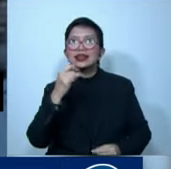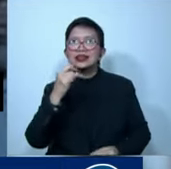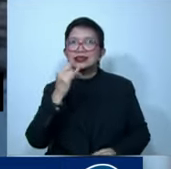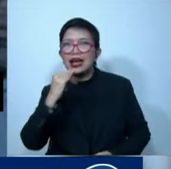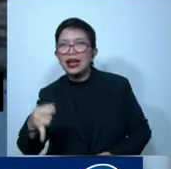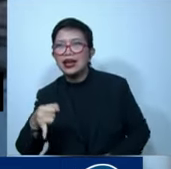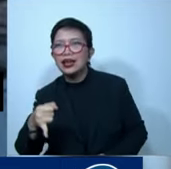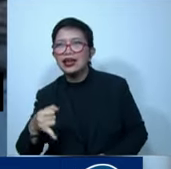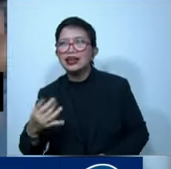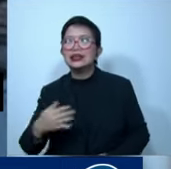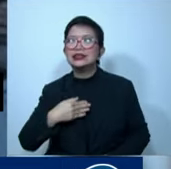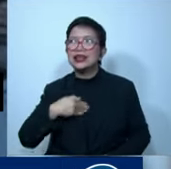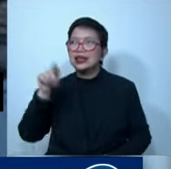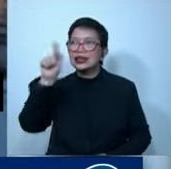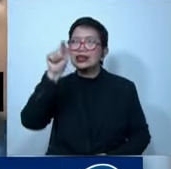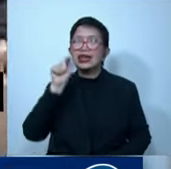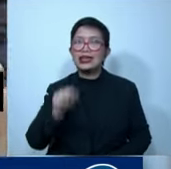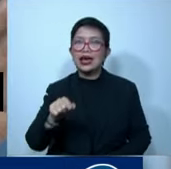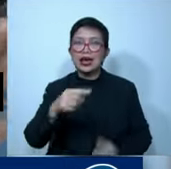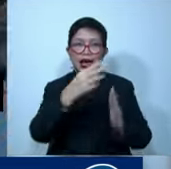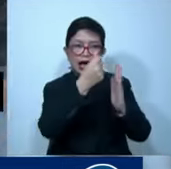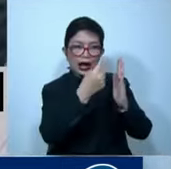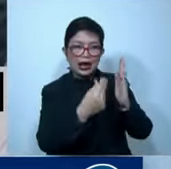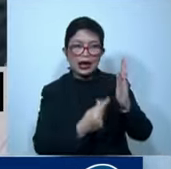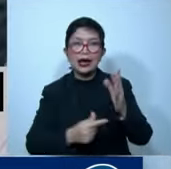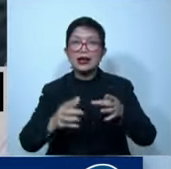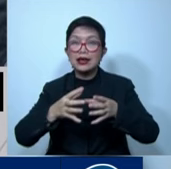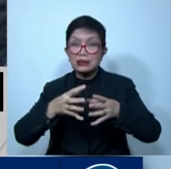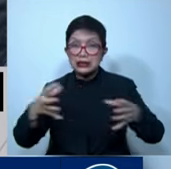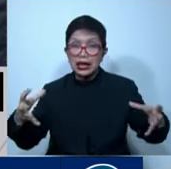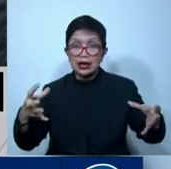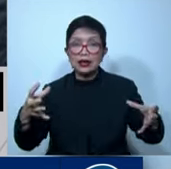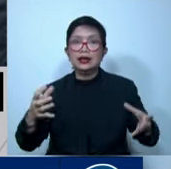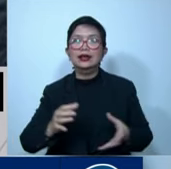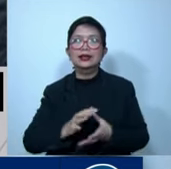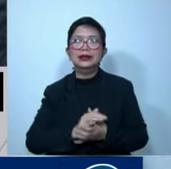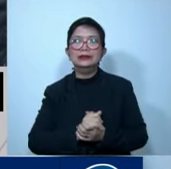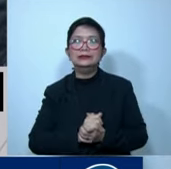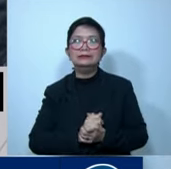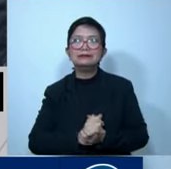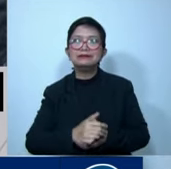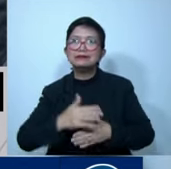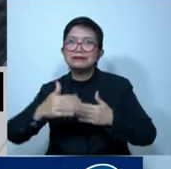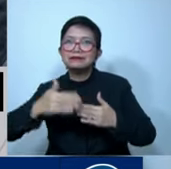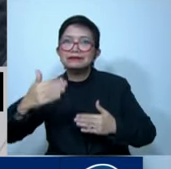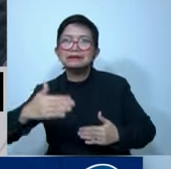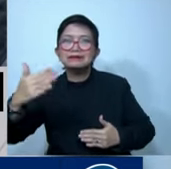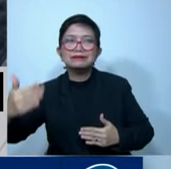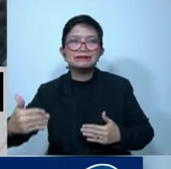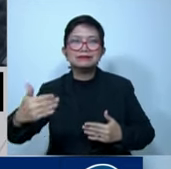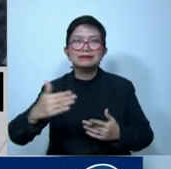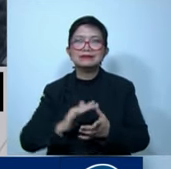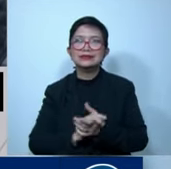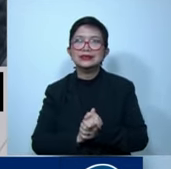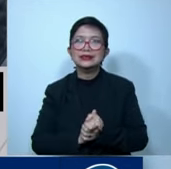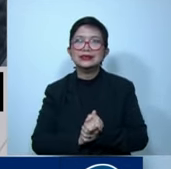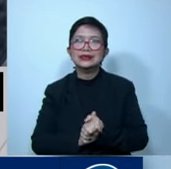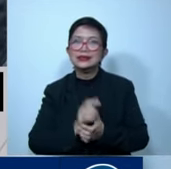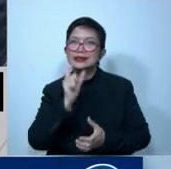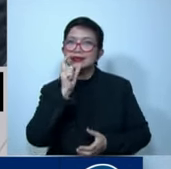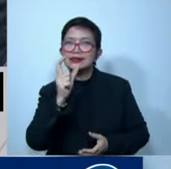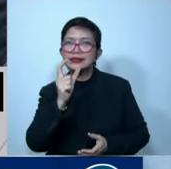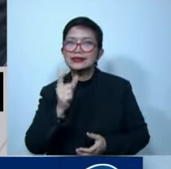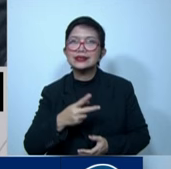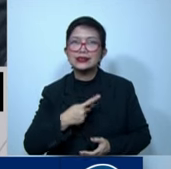saya bertanya dengan anggaran segitu besar, jumlah pendidik, ya, langkah-langkah yang bisa dilakukan untuk dengan